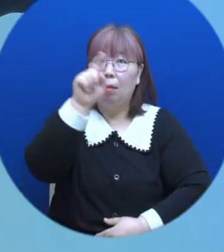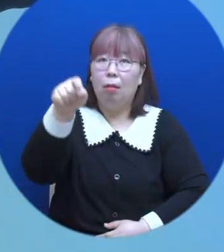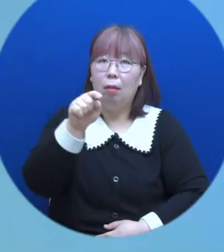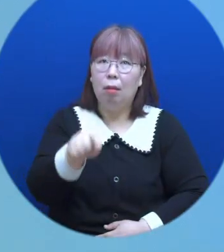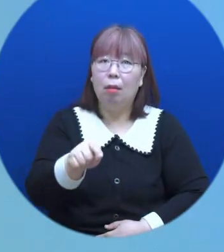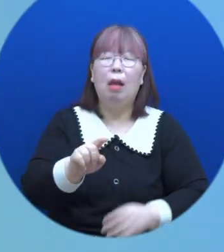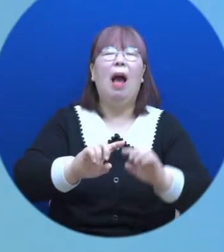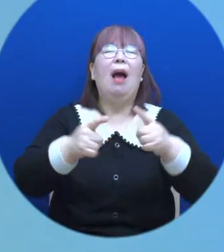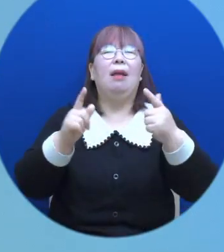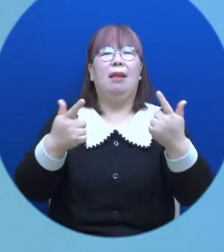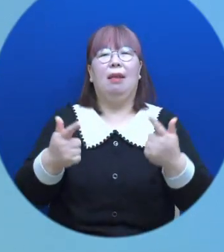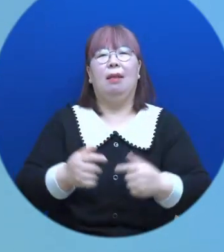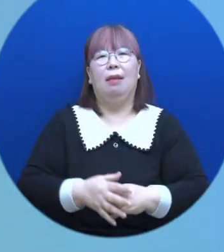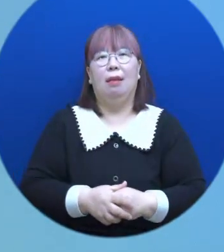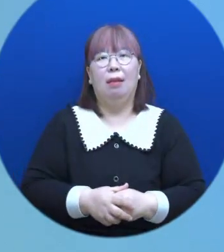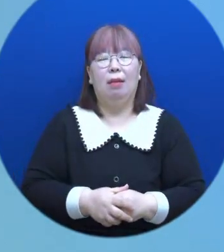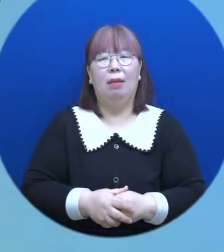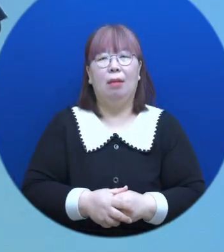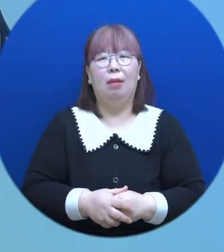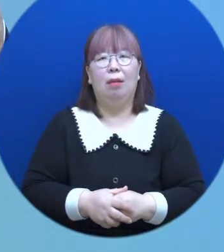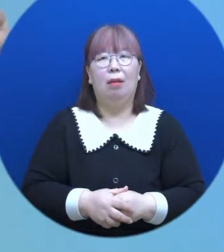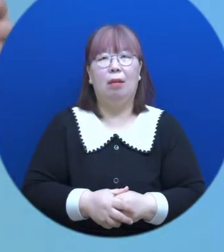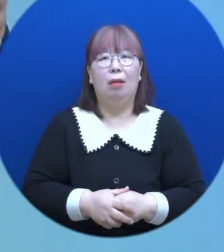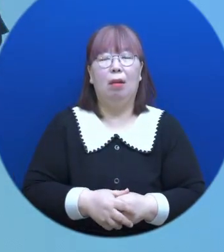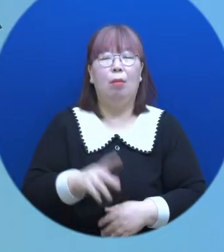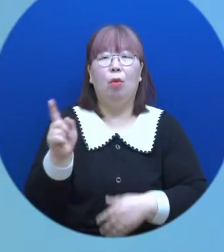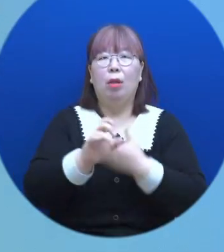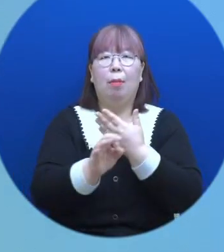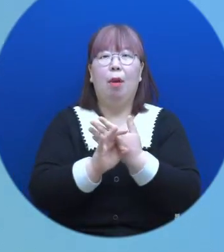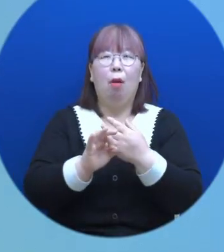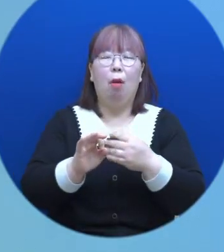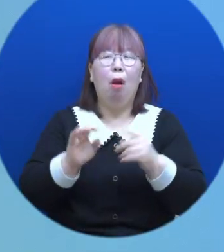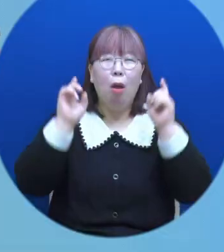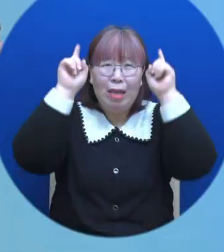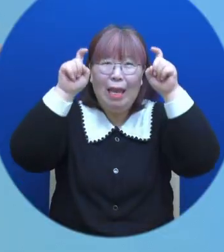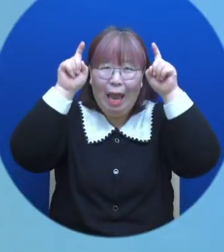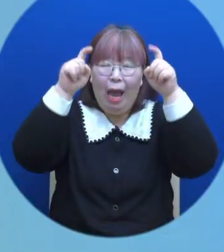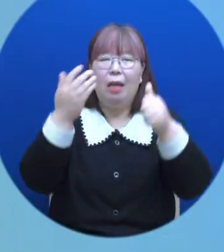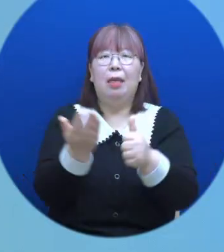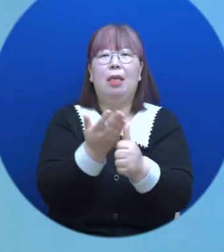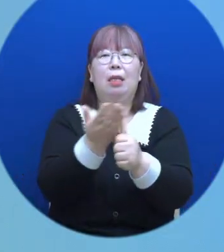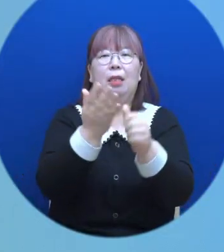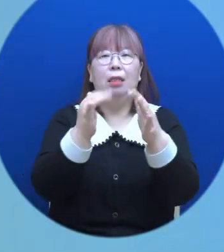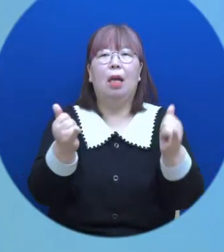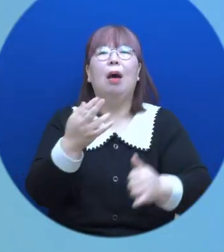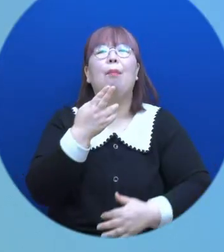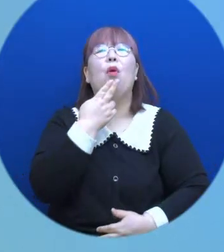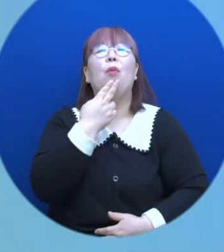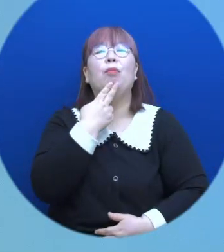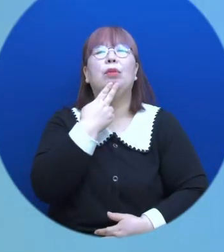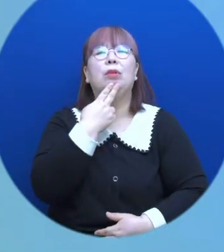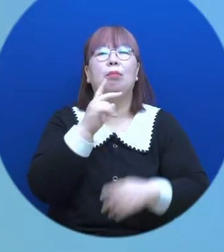거죠. 성경은 목자 없는 양같이 유리합니다, 이렇게 말을 합니다.